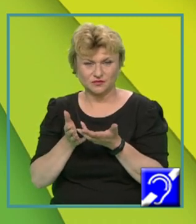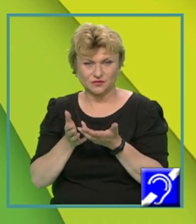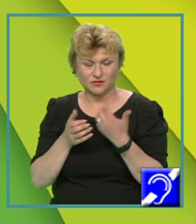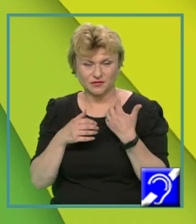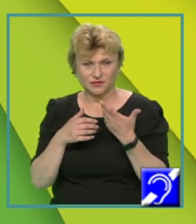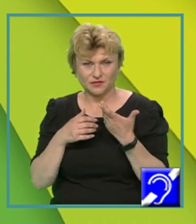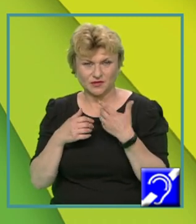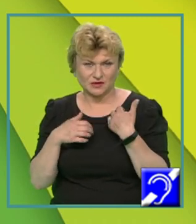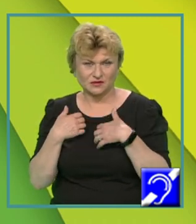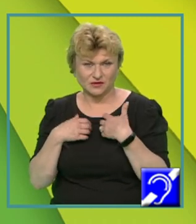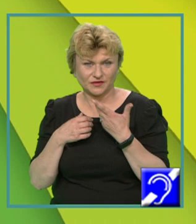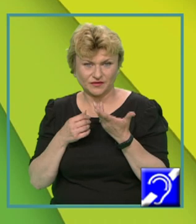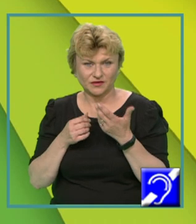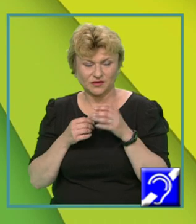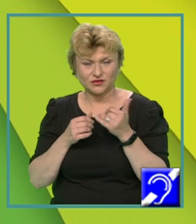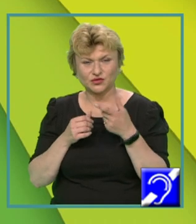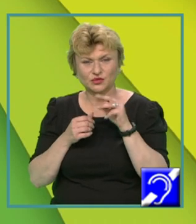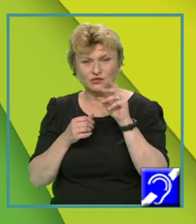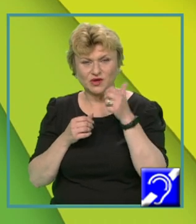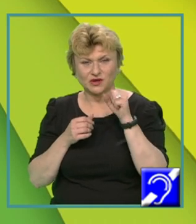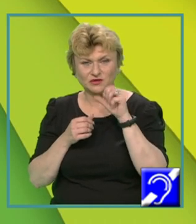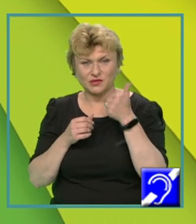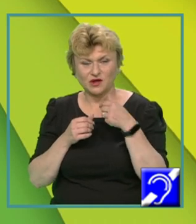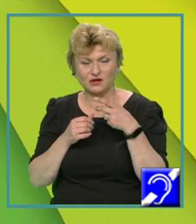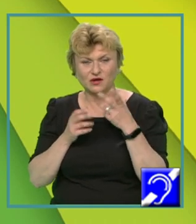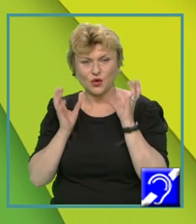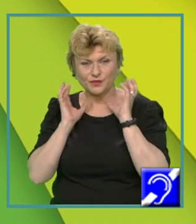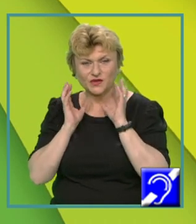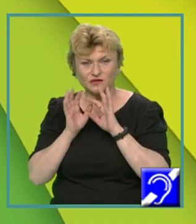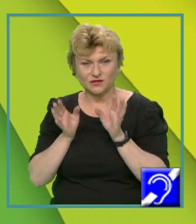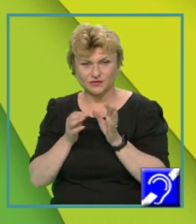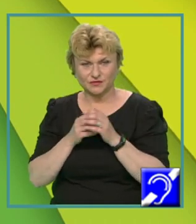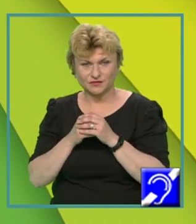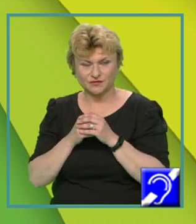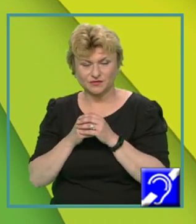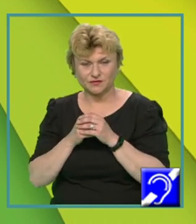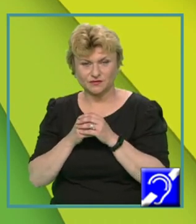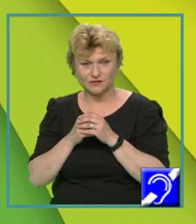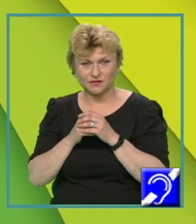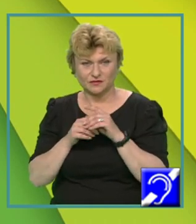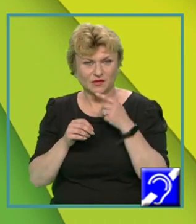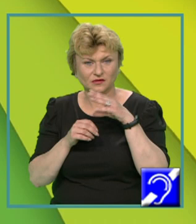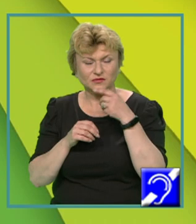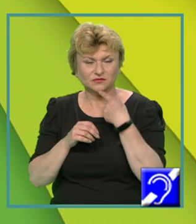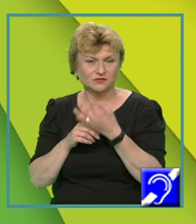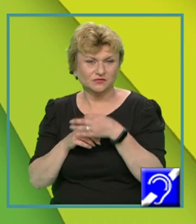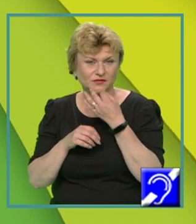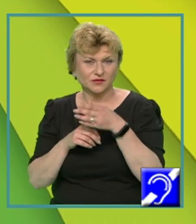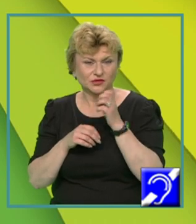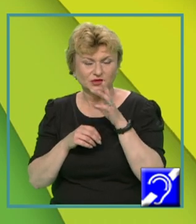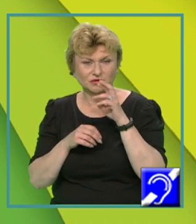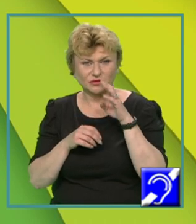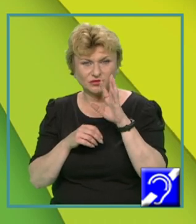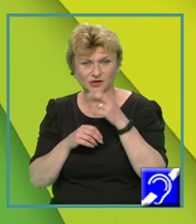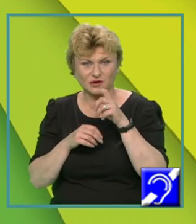vedeți chiasma optică unde se încrucișează, tracturile optice, radiațiile optice care ajung pe scoarța cerebrală în zona occipitală unde se